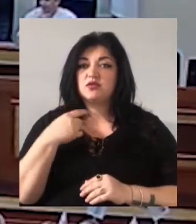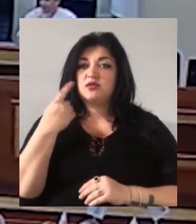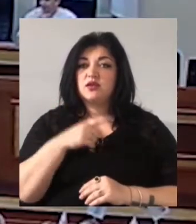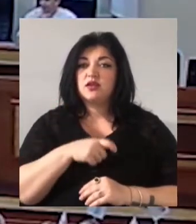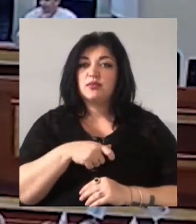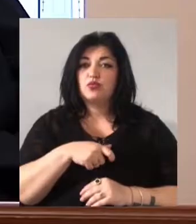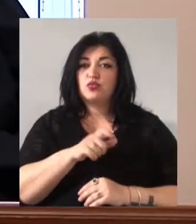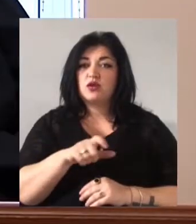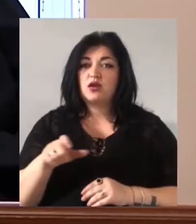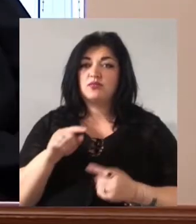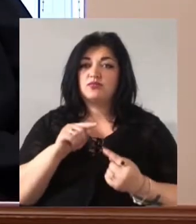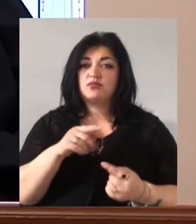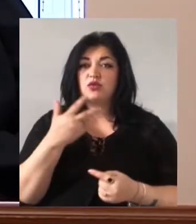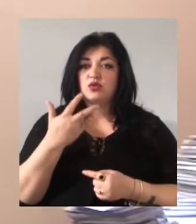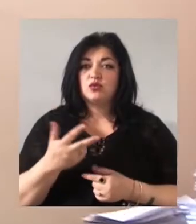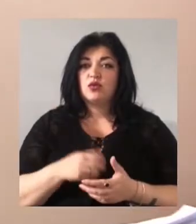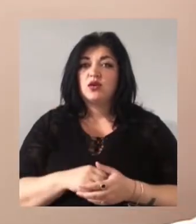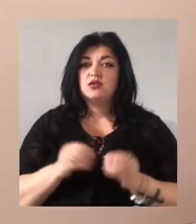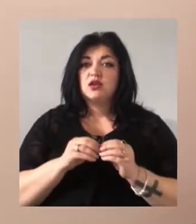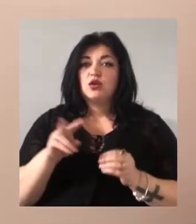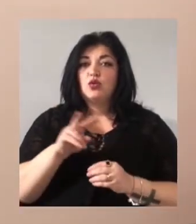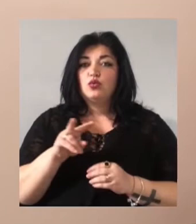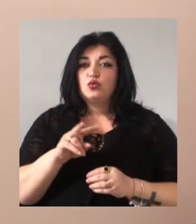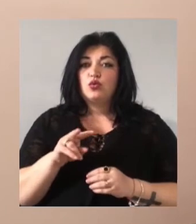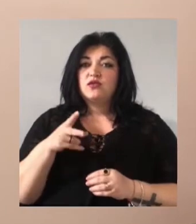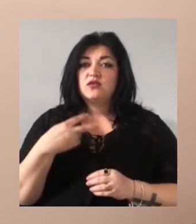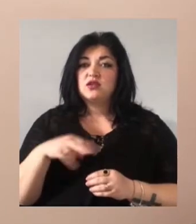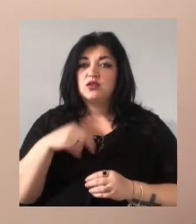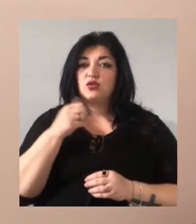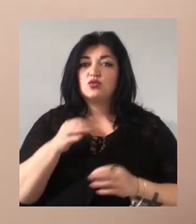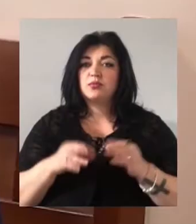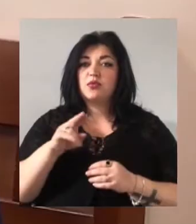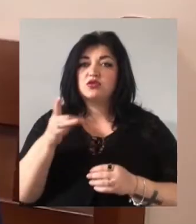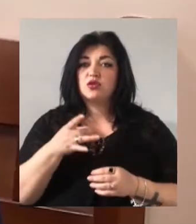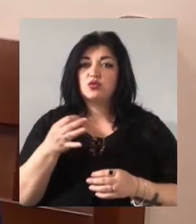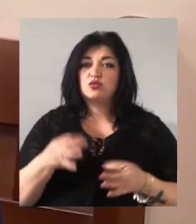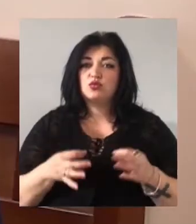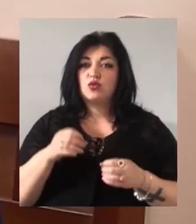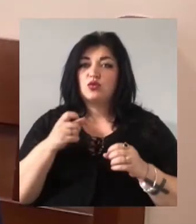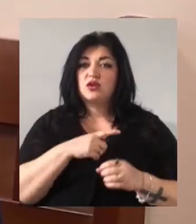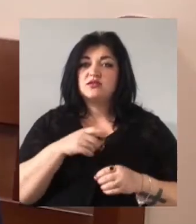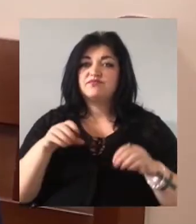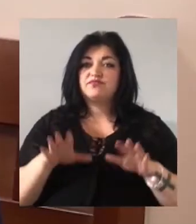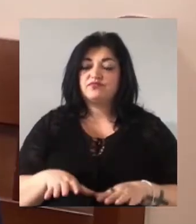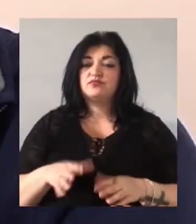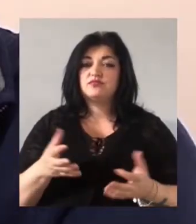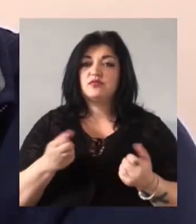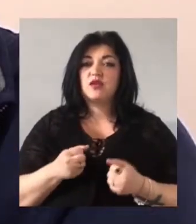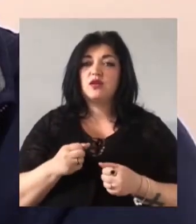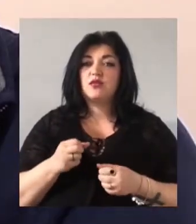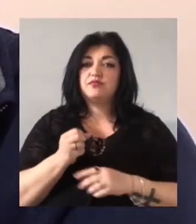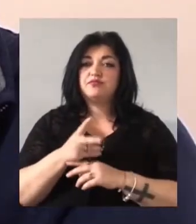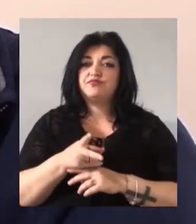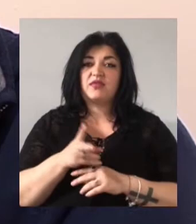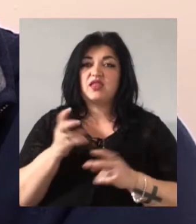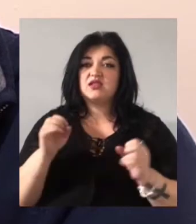були проти. 10 лютого 2020 року судді Приморського районного суду Одеси визнали рішення про звільнення Ройтбурда